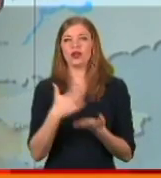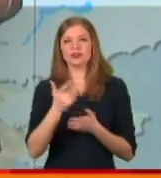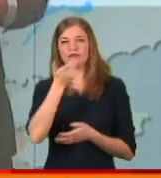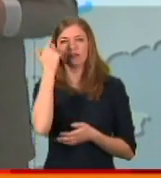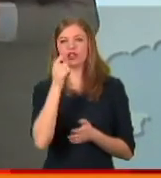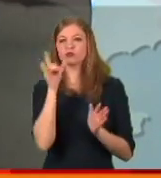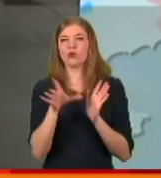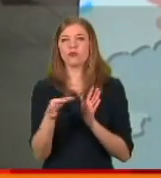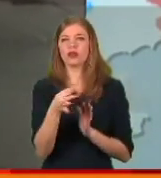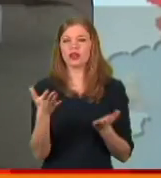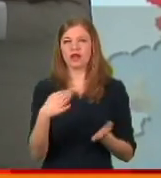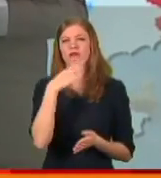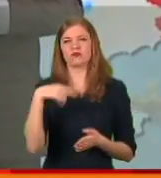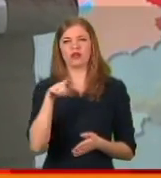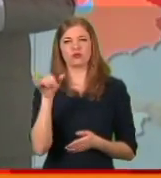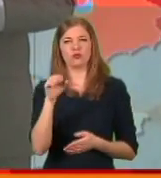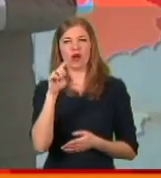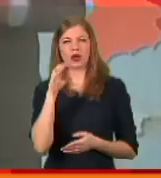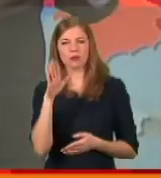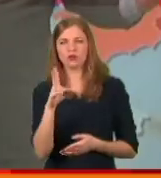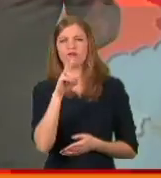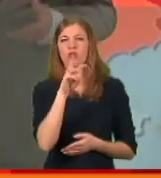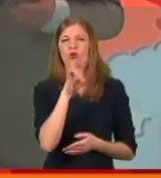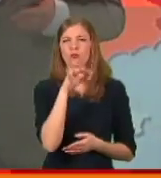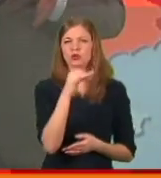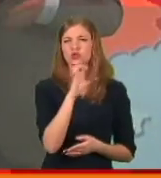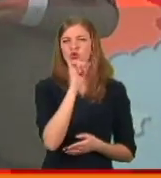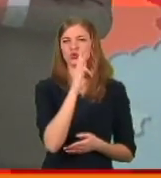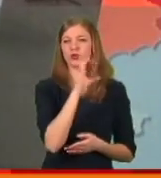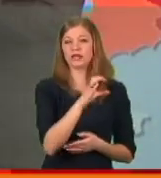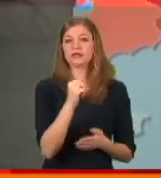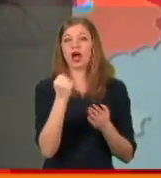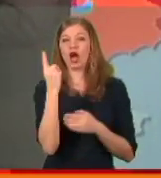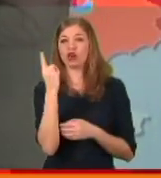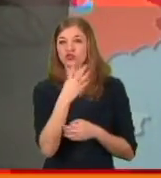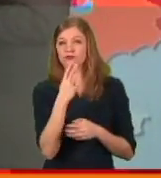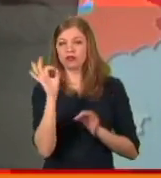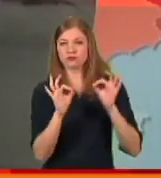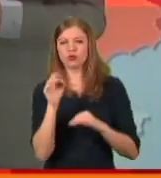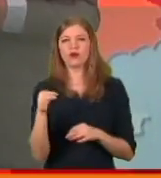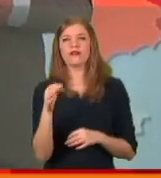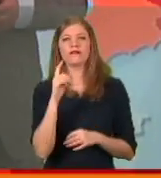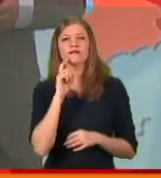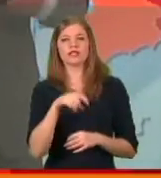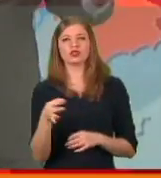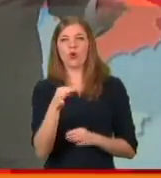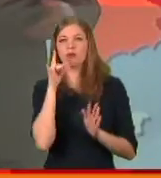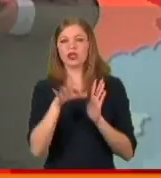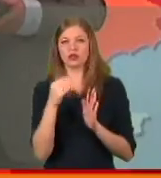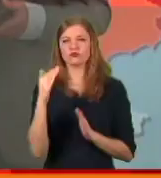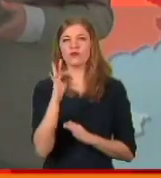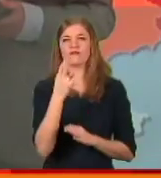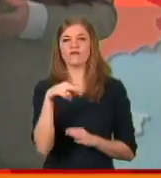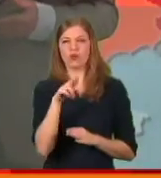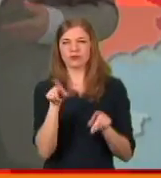власниками Обленерго? Чимало Вахметова, Коломойського, Суркісів. А ось чверть акцій Вінниця Обленерго належить